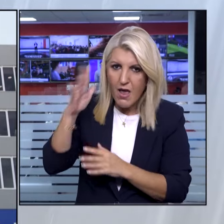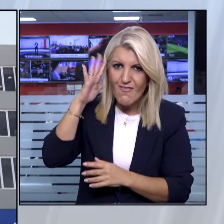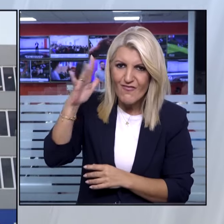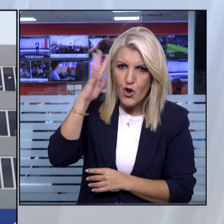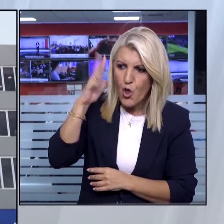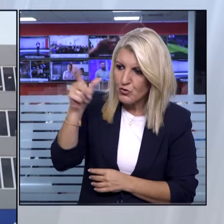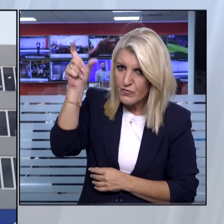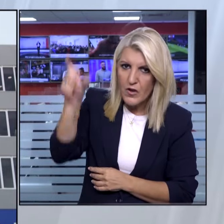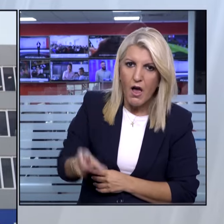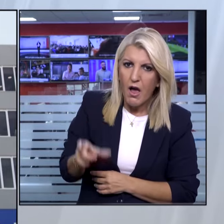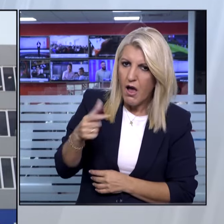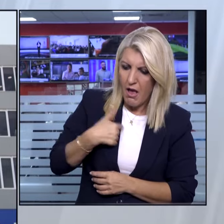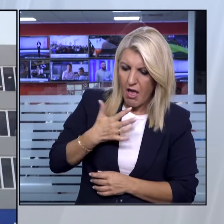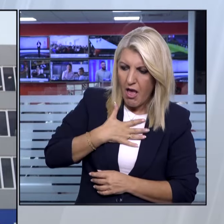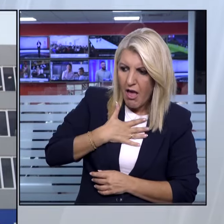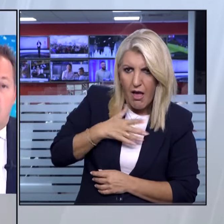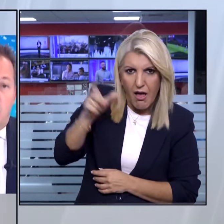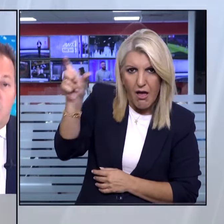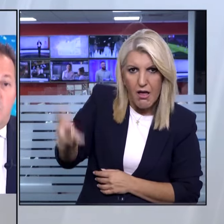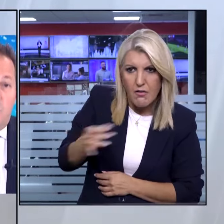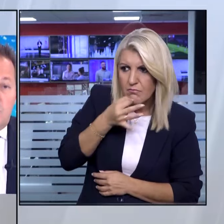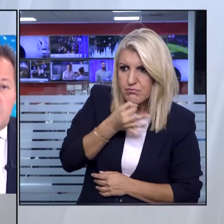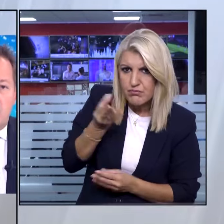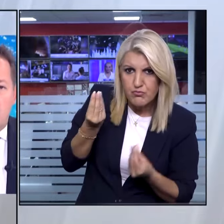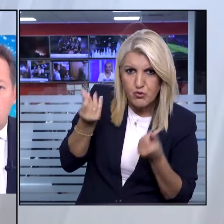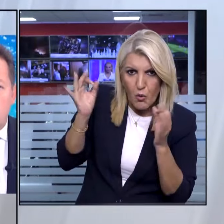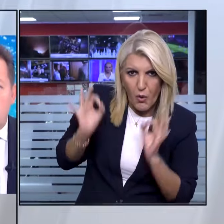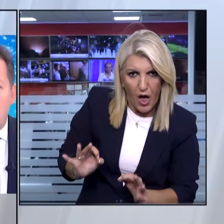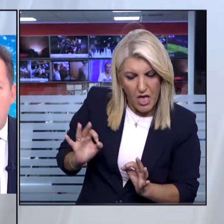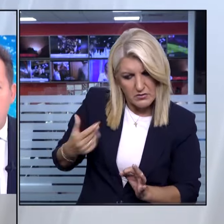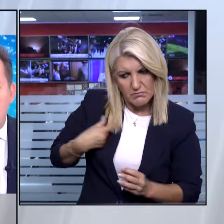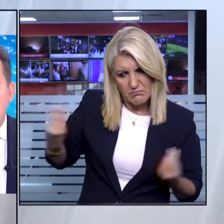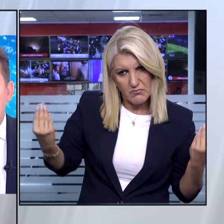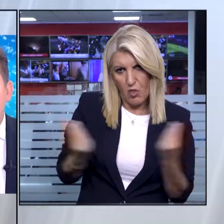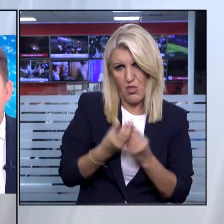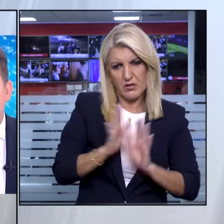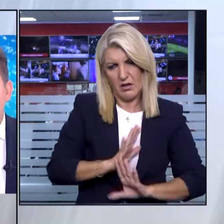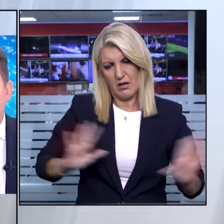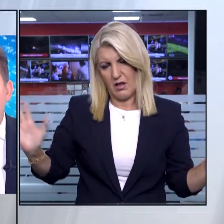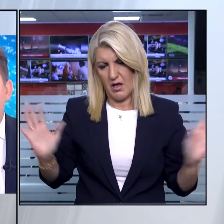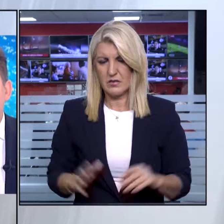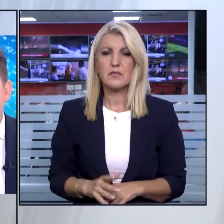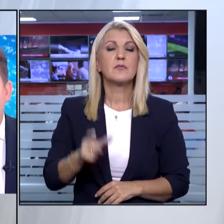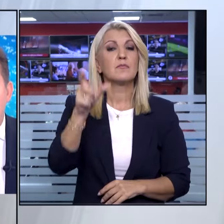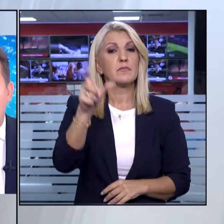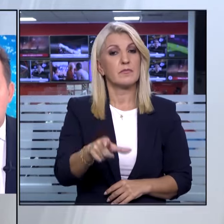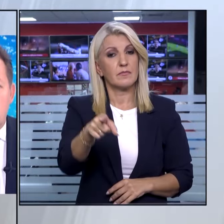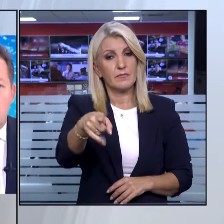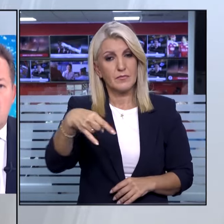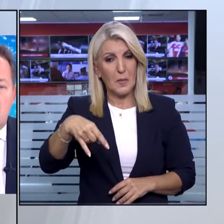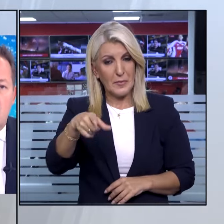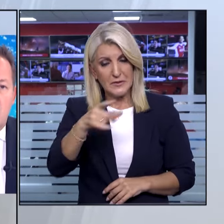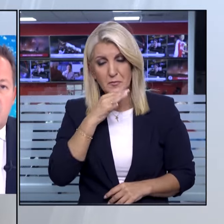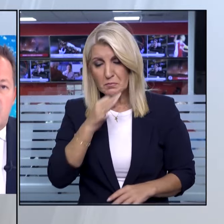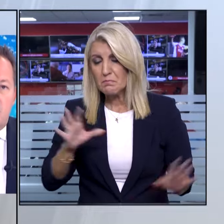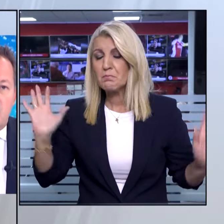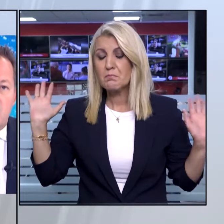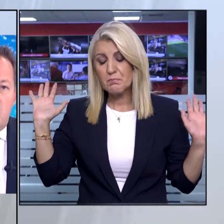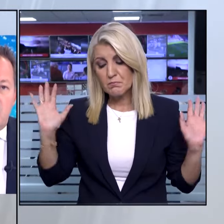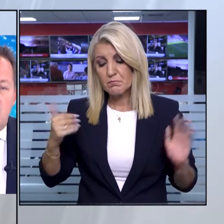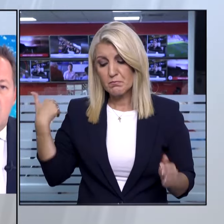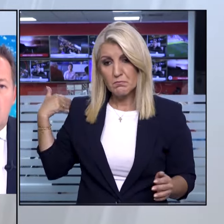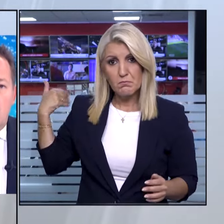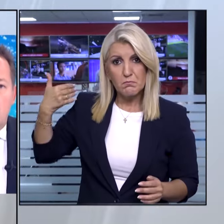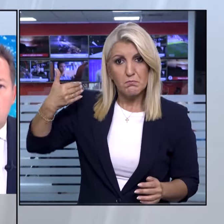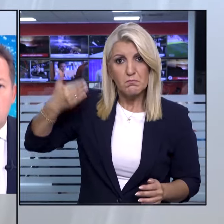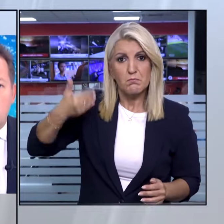της κοινοβουλευτικής ομάδας μας. Όχι μόνο στη τελευταία κοινοβουλευτική ομάδα, αλλά και με σειρά παρεμβάσεων με αποκορύφωμα τηλεοπτικές συνεντεύξεις τις τελευταίες